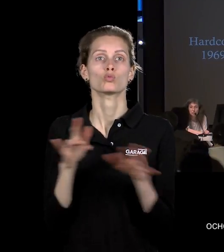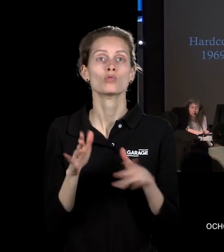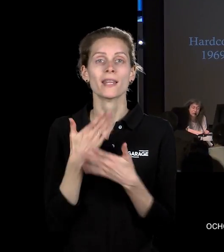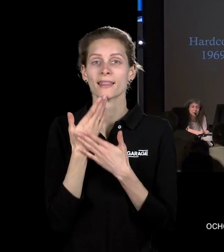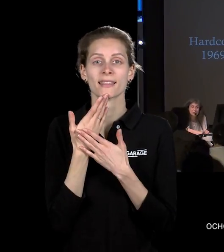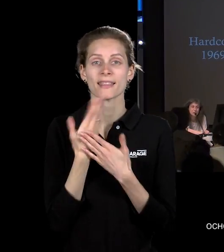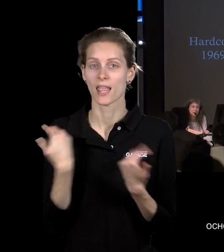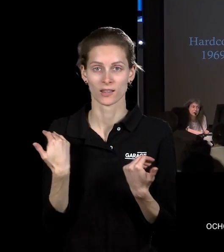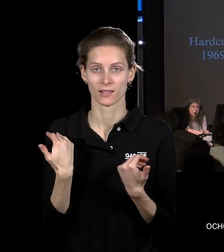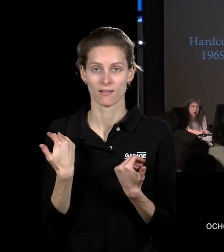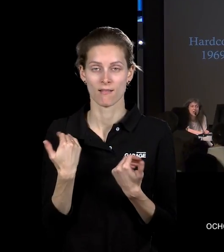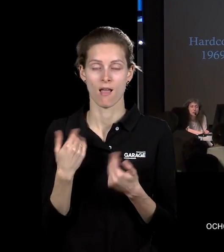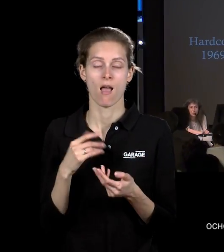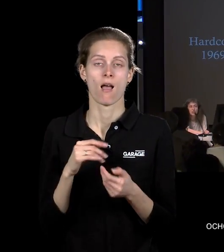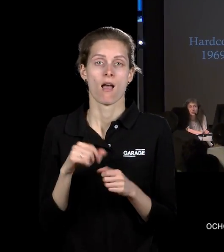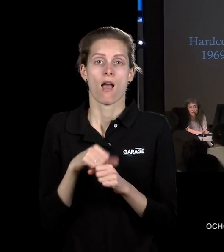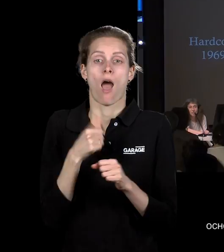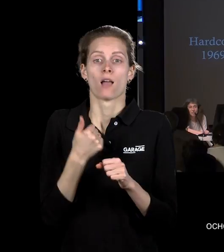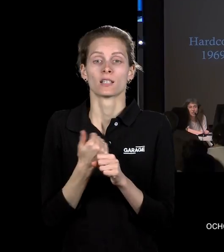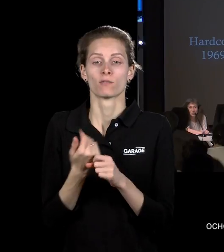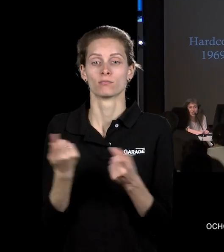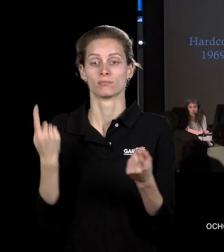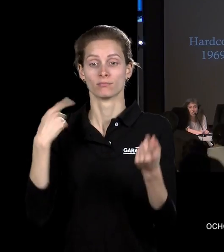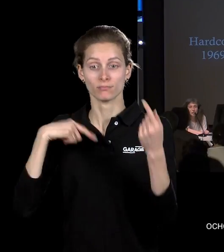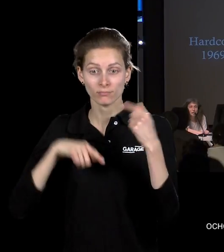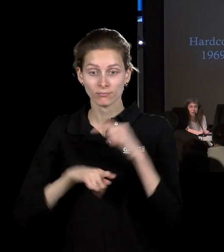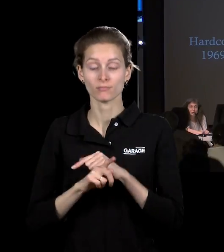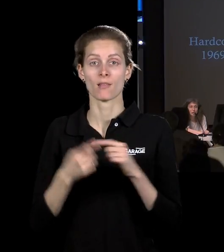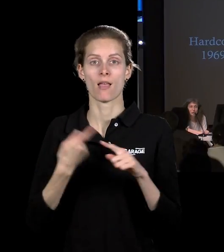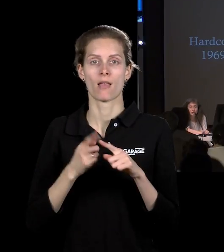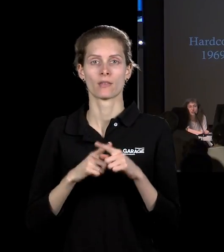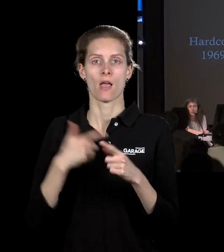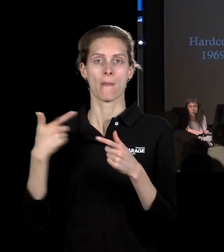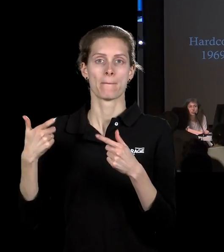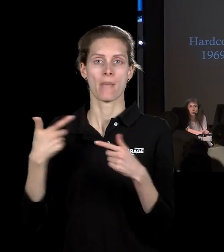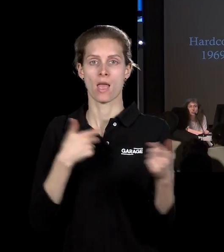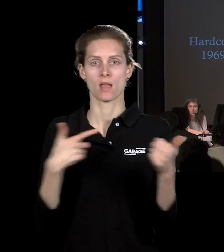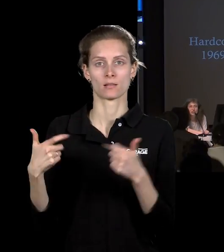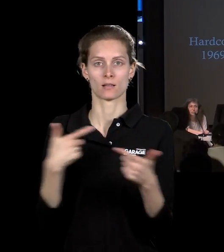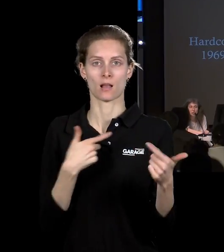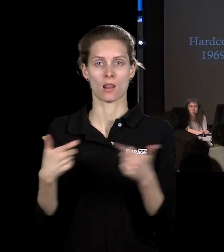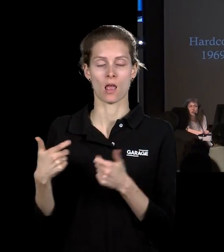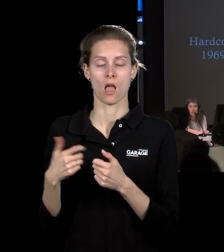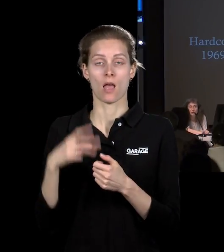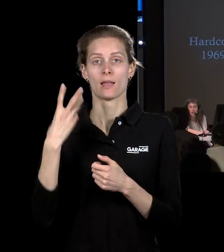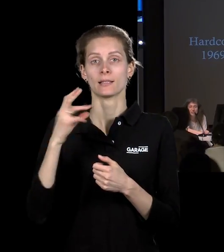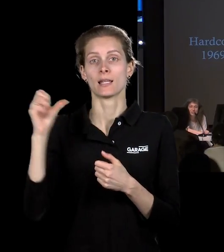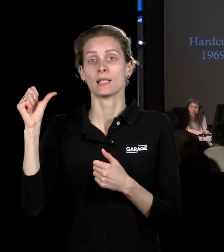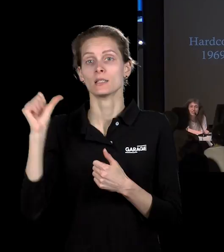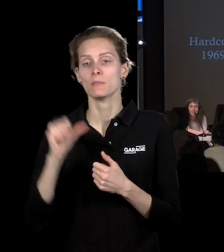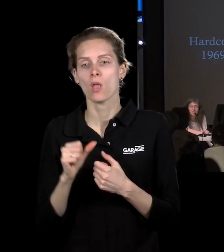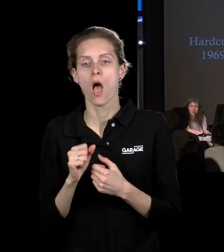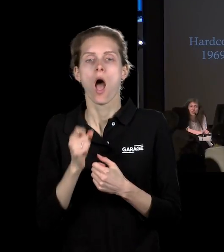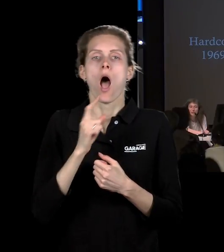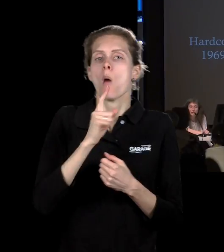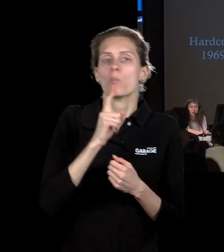основному элементу вестерна, к перестрелке. Перестрелка в пустыне, которая длилась 30 минут без объяснения, почему она началась,